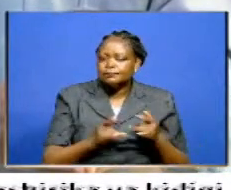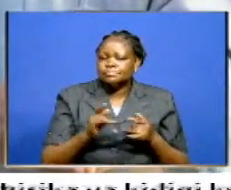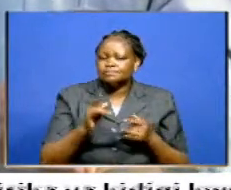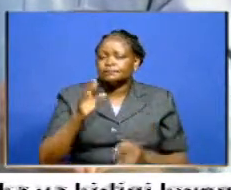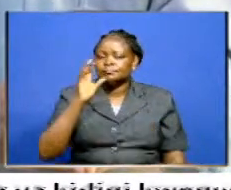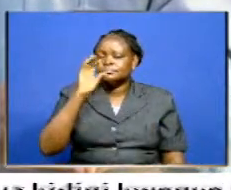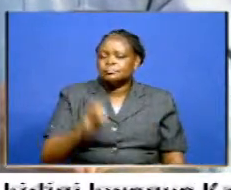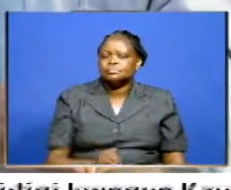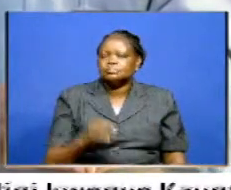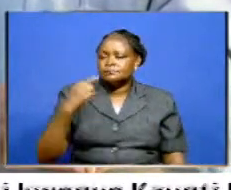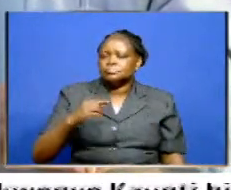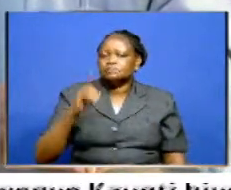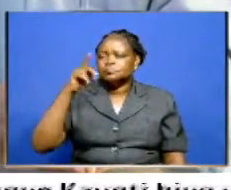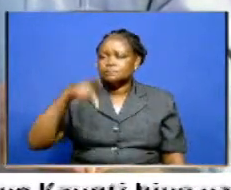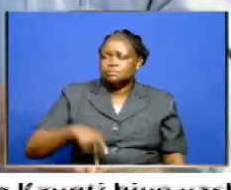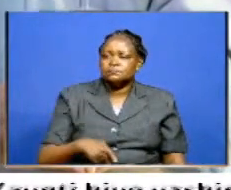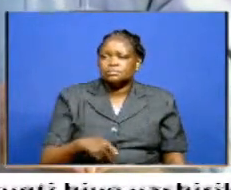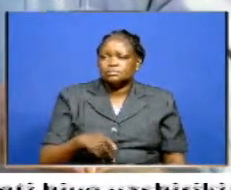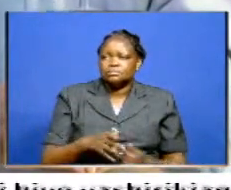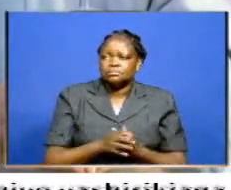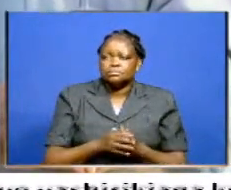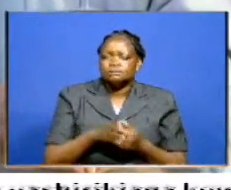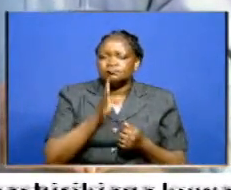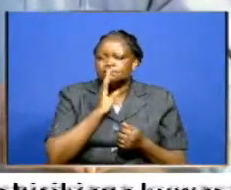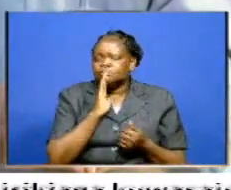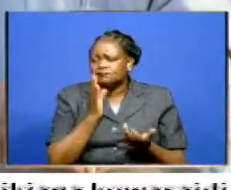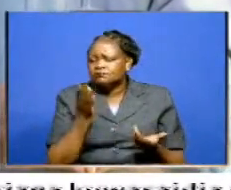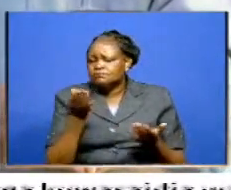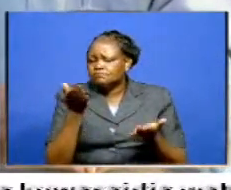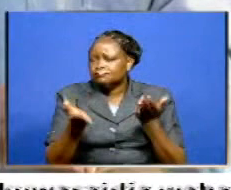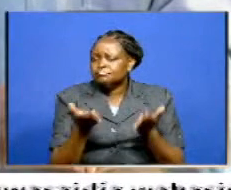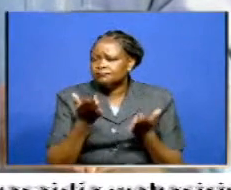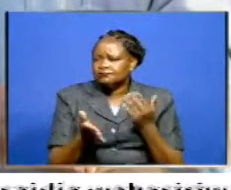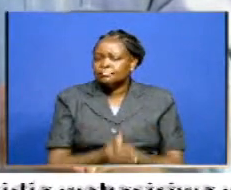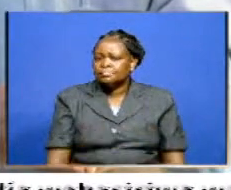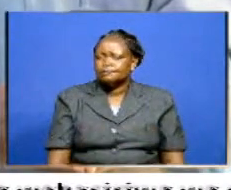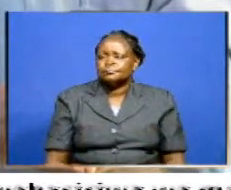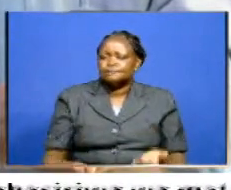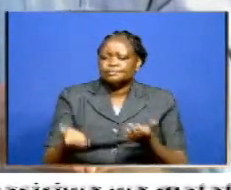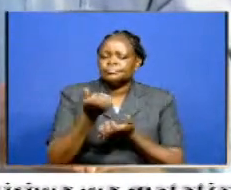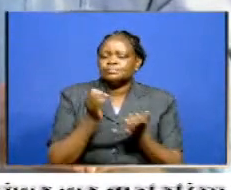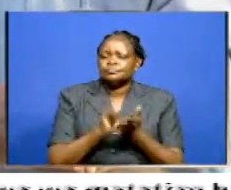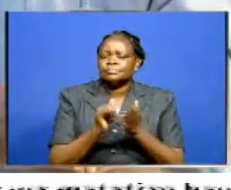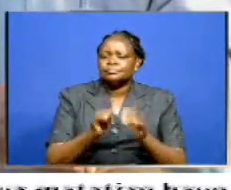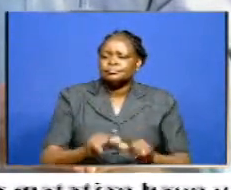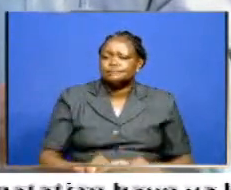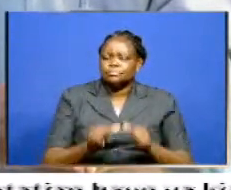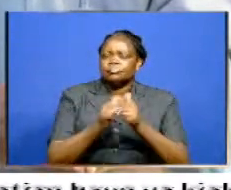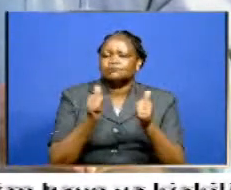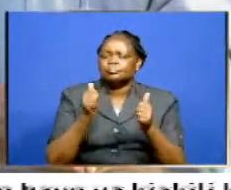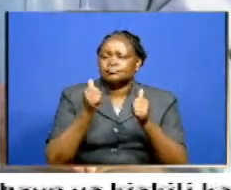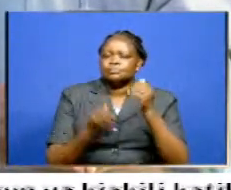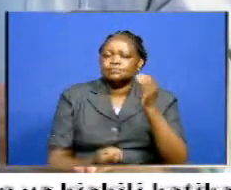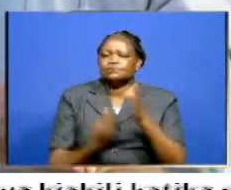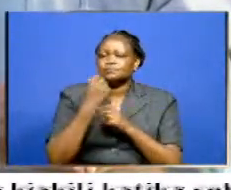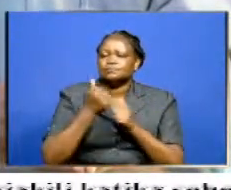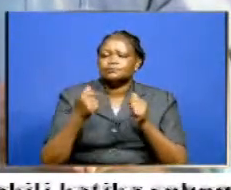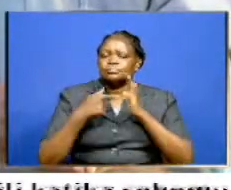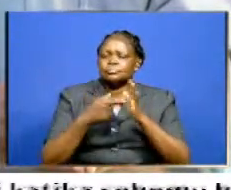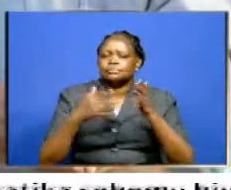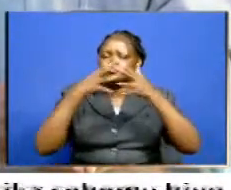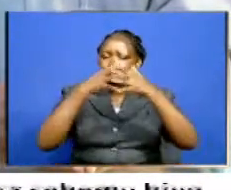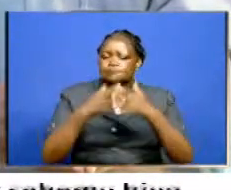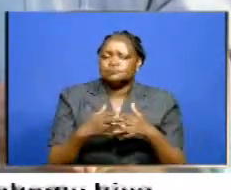GDP na hiyo issue ya kuboro, ukiangalia katika zile uchumi zimeendelea kama Amerika, their borrowing is